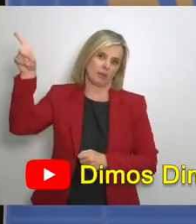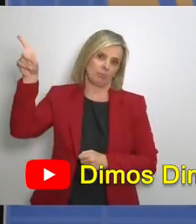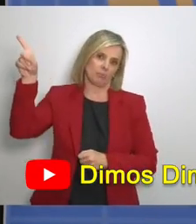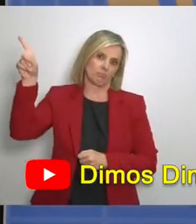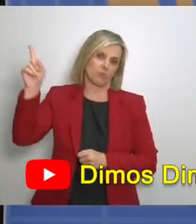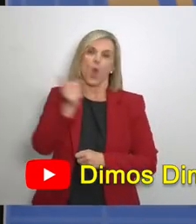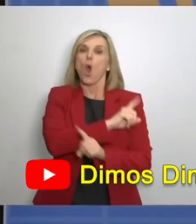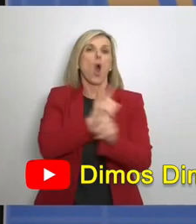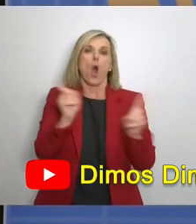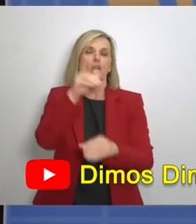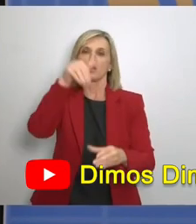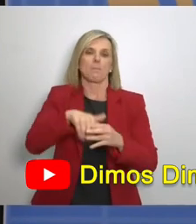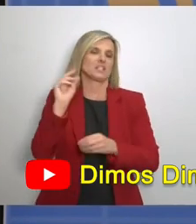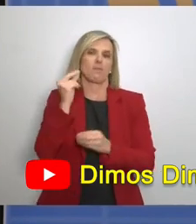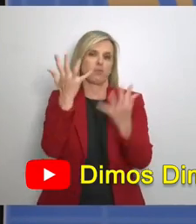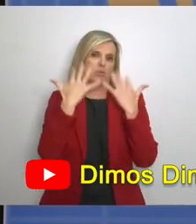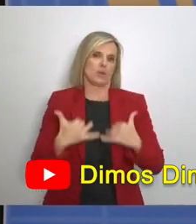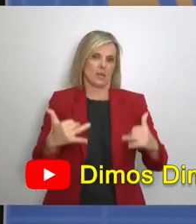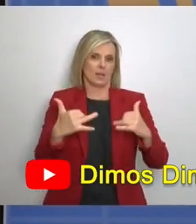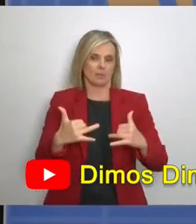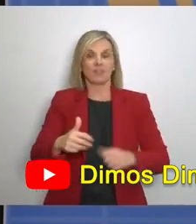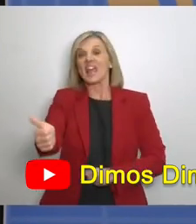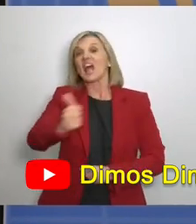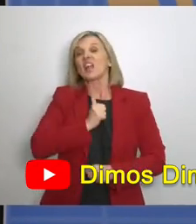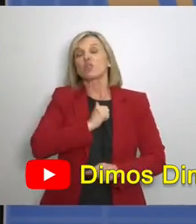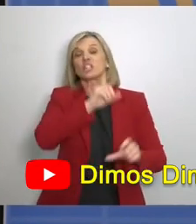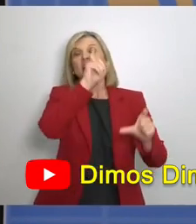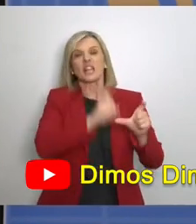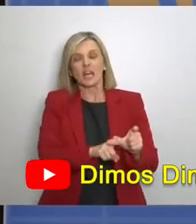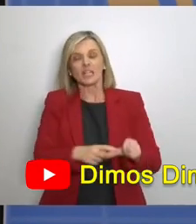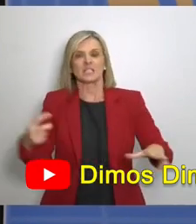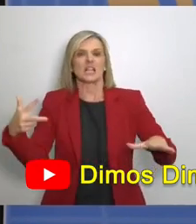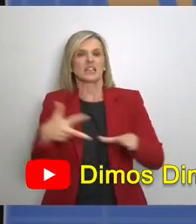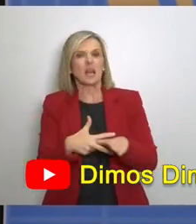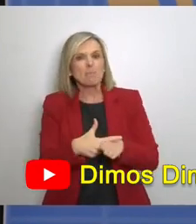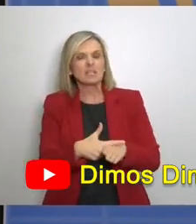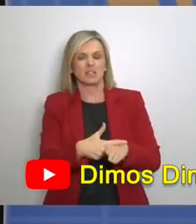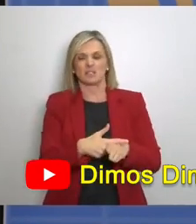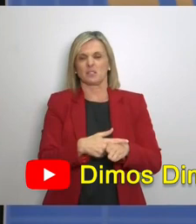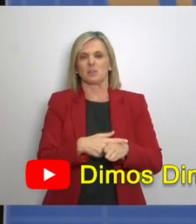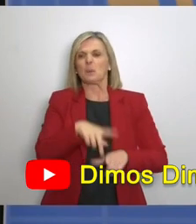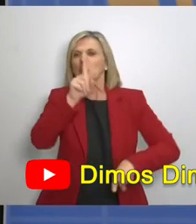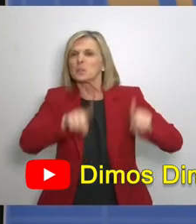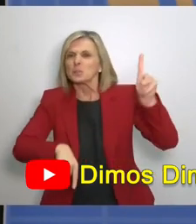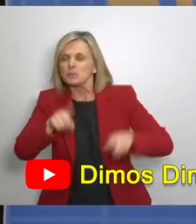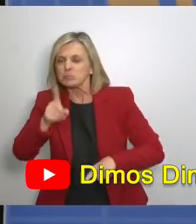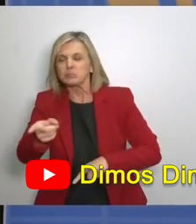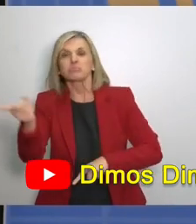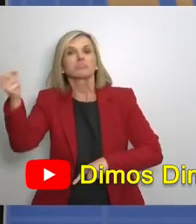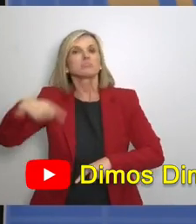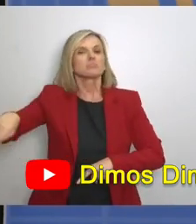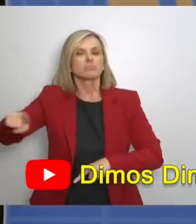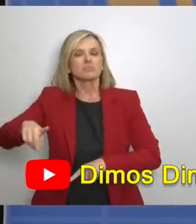ναε εξασφαλίσουμε ιδιωτικές εταιρείες τράπεζες επιμέρους μηχανισμούς με εγγυοδοσία του